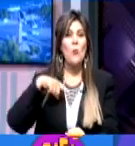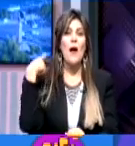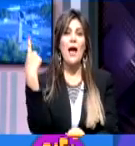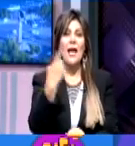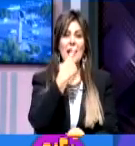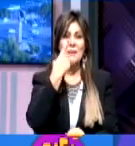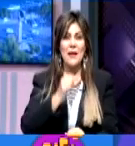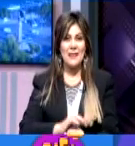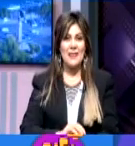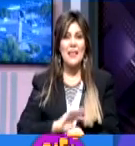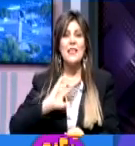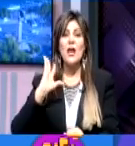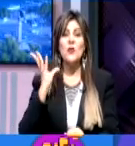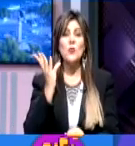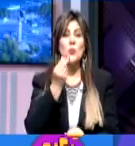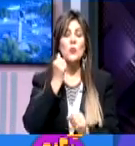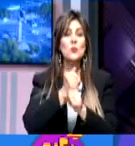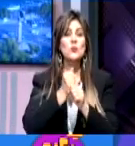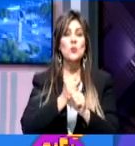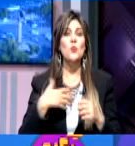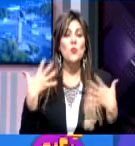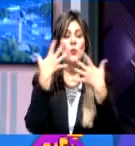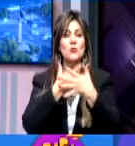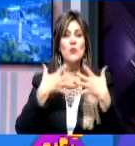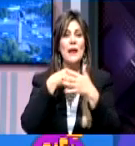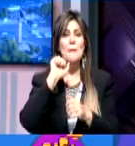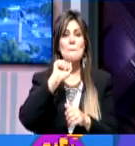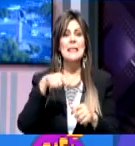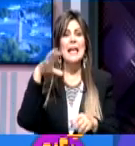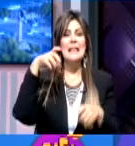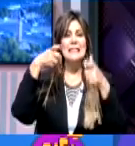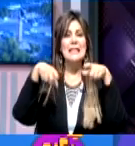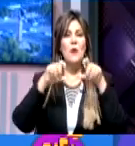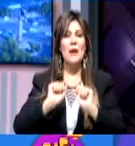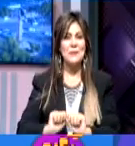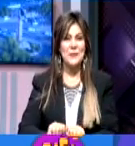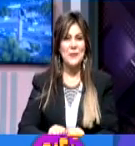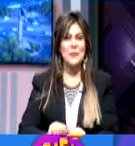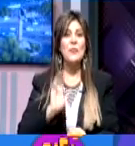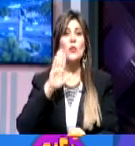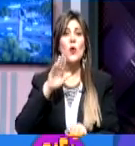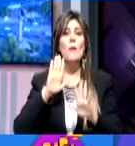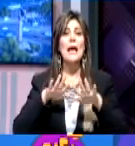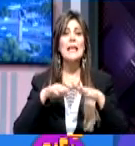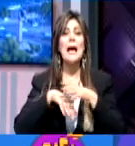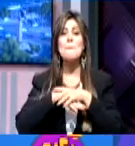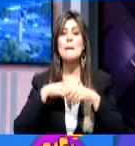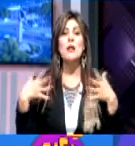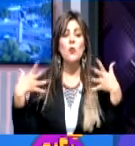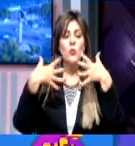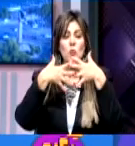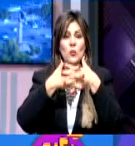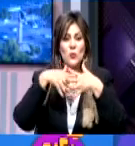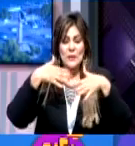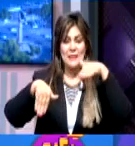القطاع العام والقطاع الخاص والقطاع الحكومة، كل مؤسسات الدولة، بإن يعملوا دمج أو يدمجوا